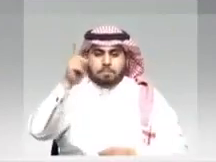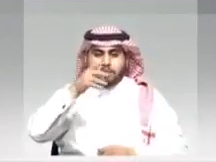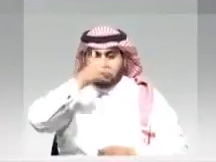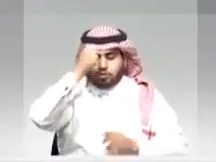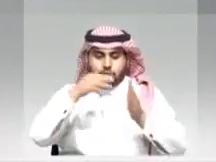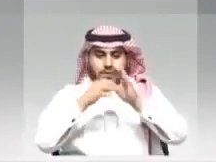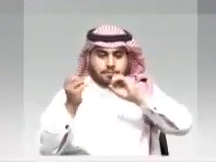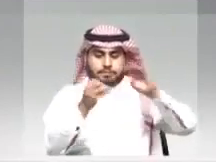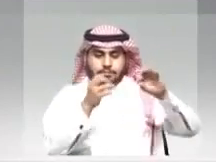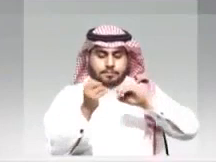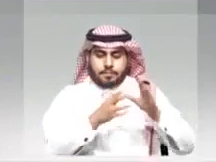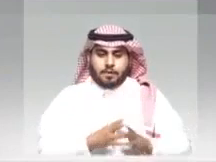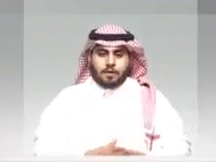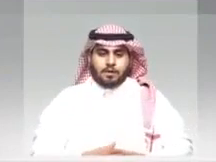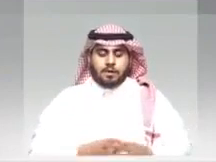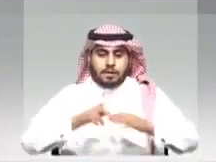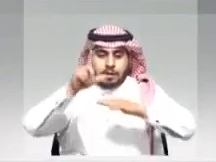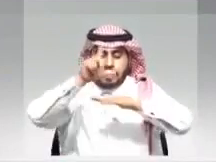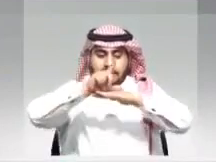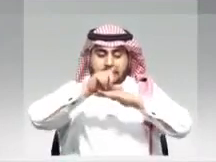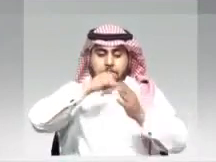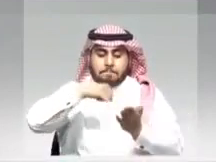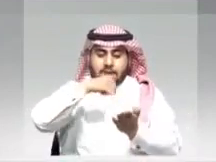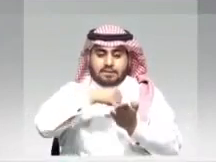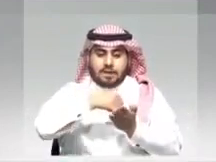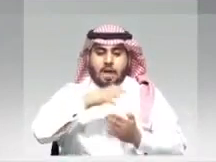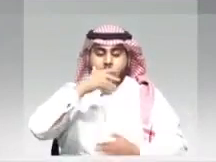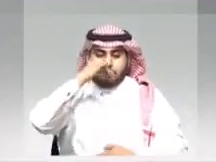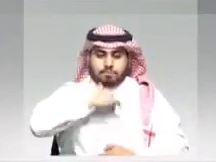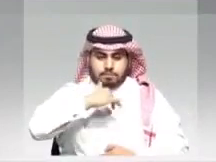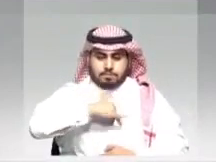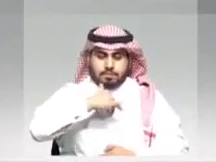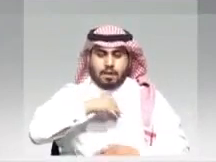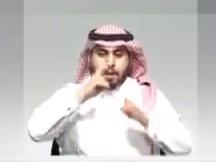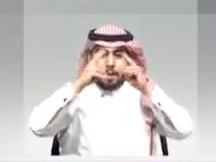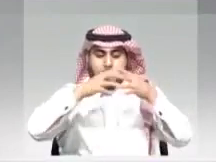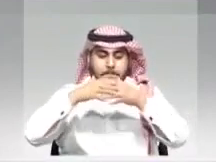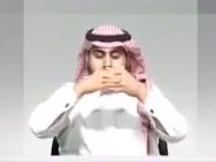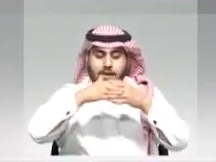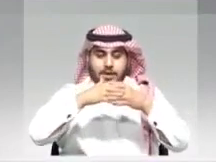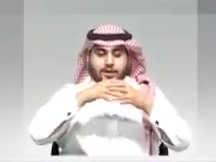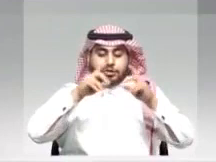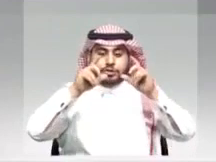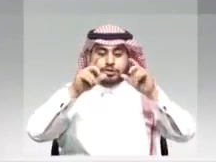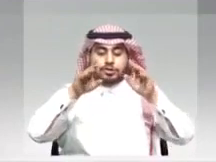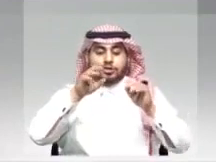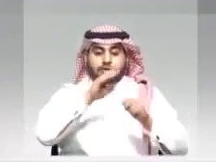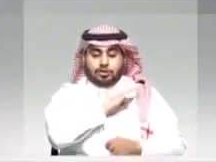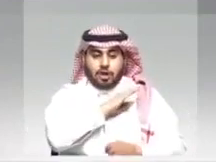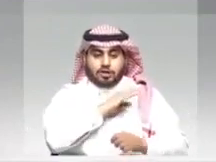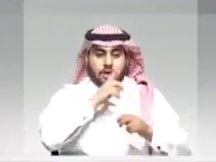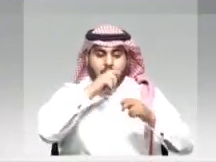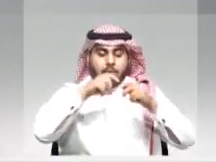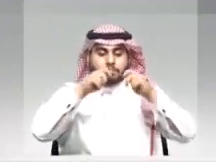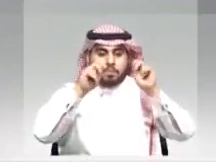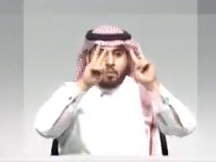سوريا. وأشار قائد القيادة المركزية الأمريكية إلى وجود رغبة لدى القيادة العسكرية الأمريكية في إخماد حروب الميليشيات